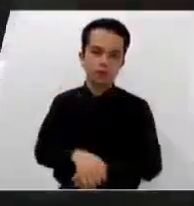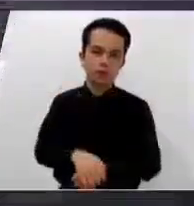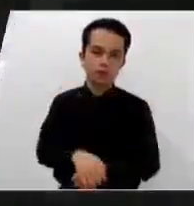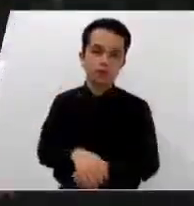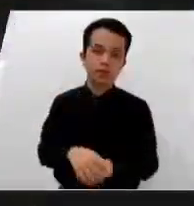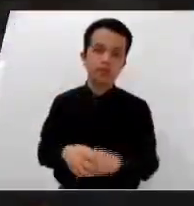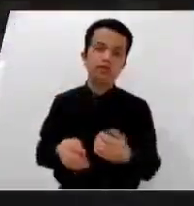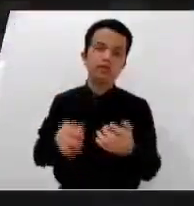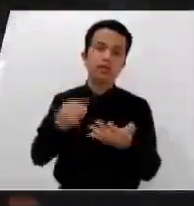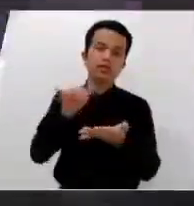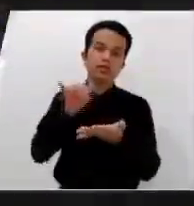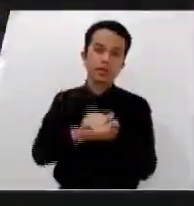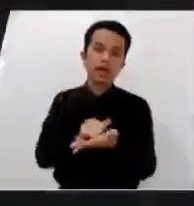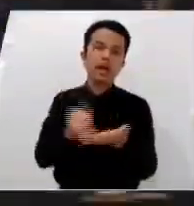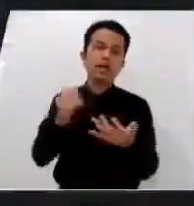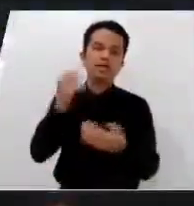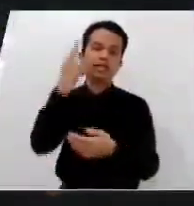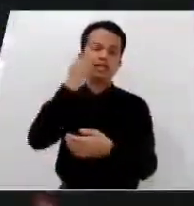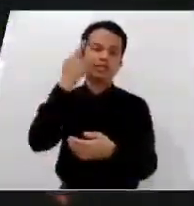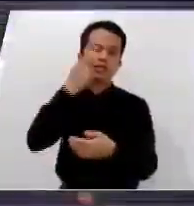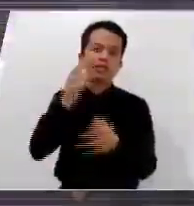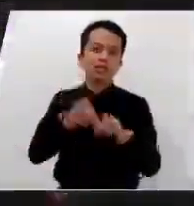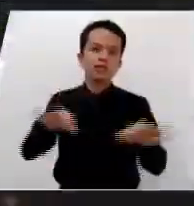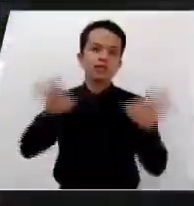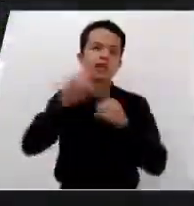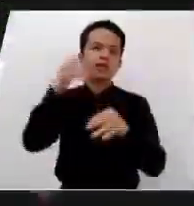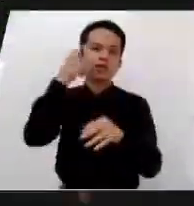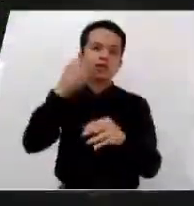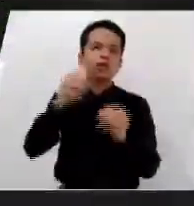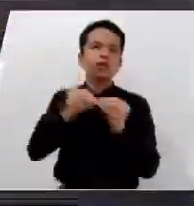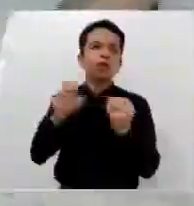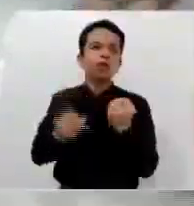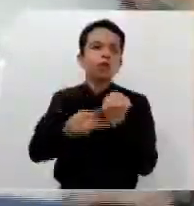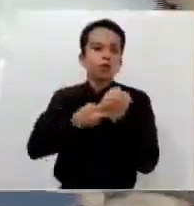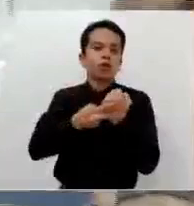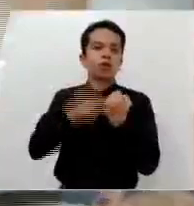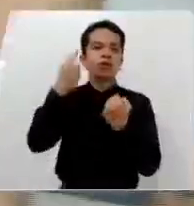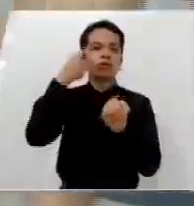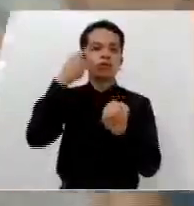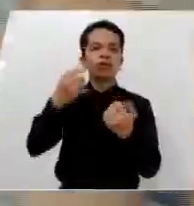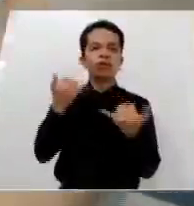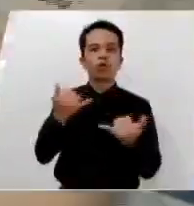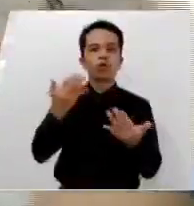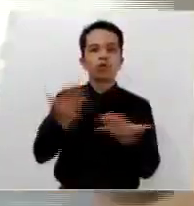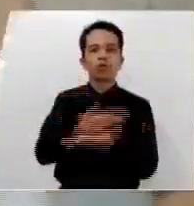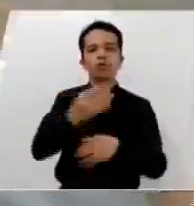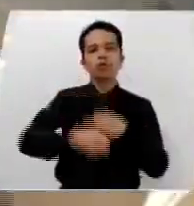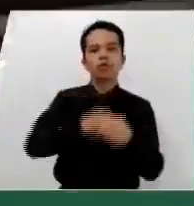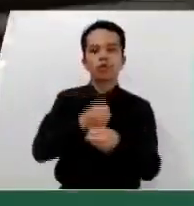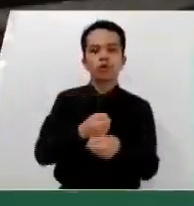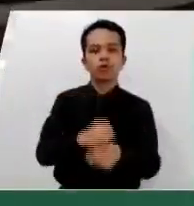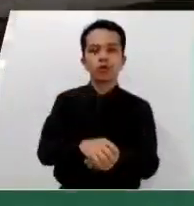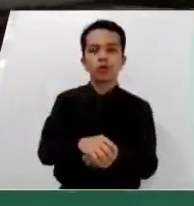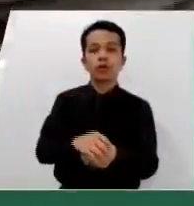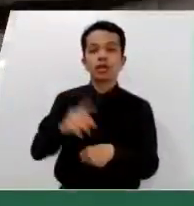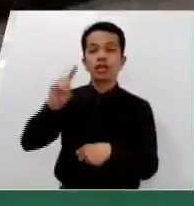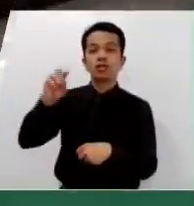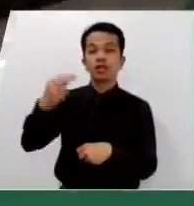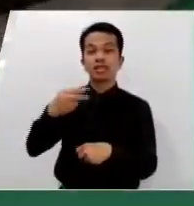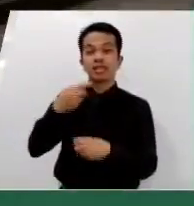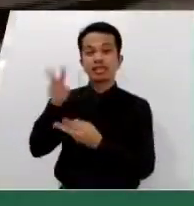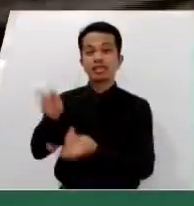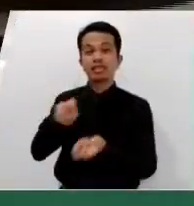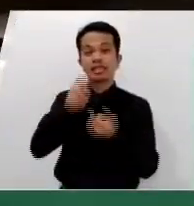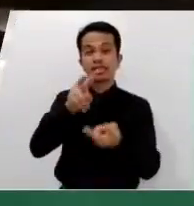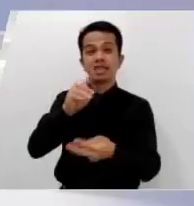magiging dahilan na maging ligtas ang pagsalubong sa bagong taon. Sa datos ng DOH, 76 ang fireworks-related injury